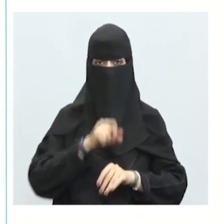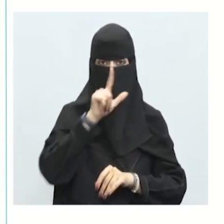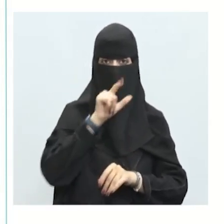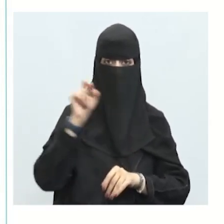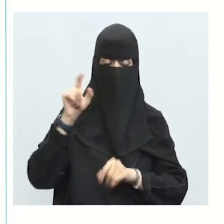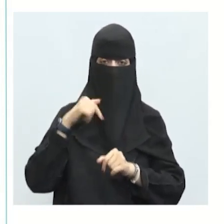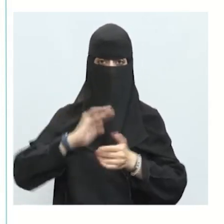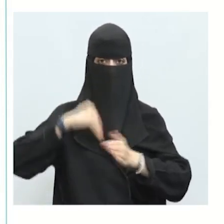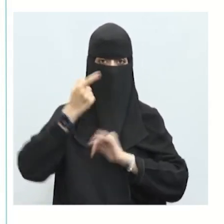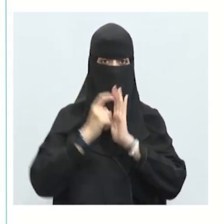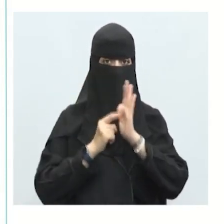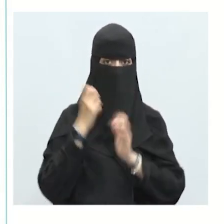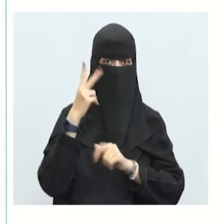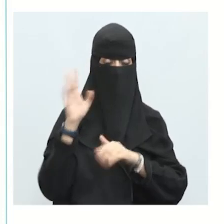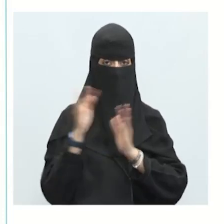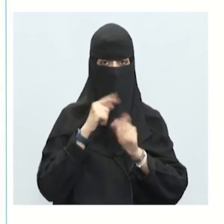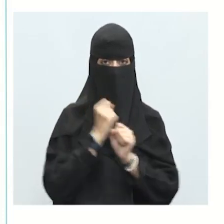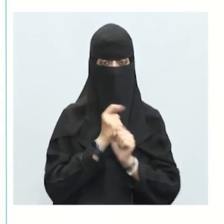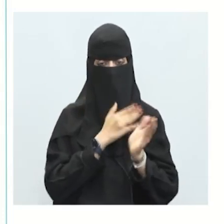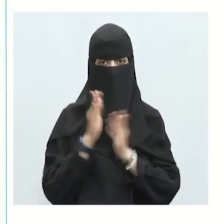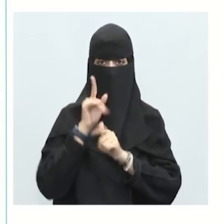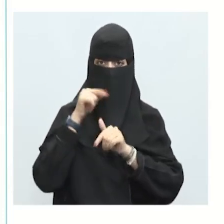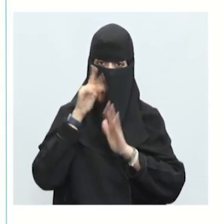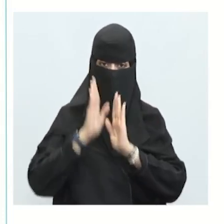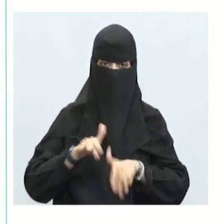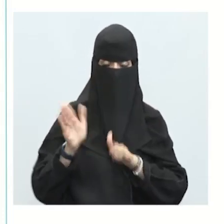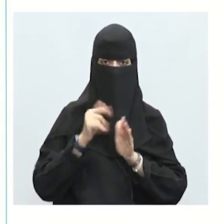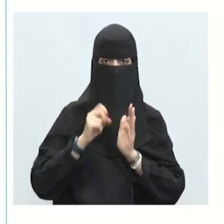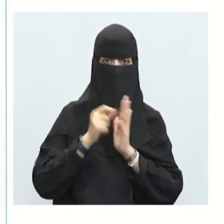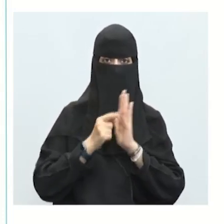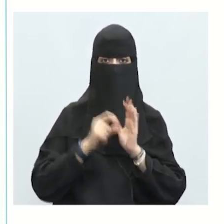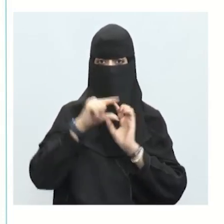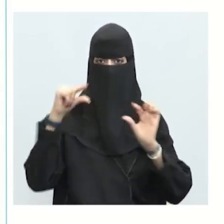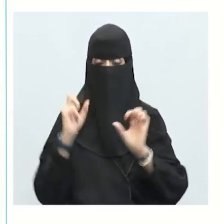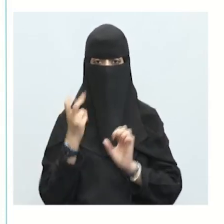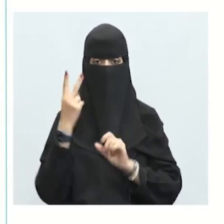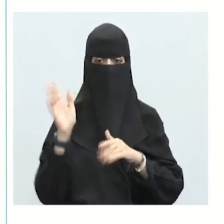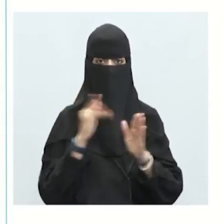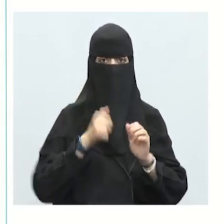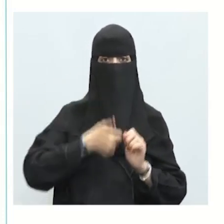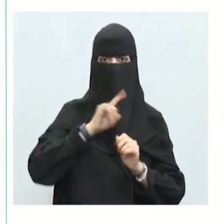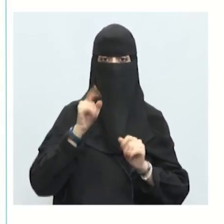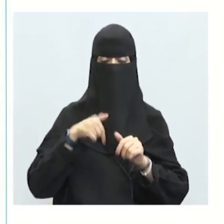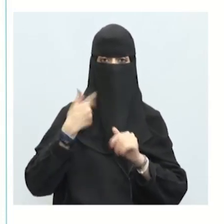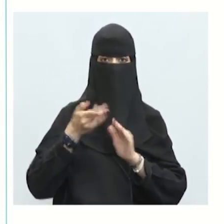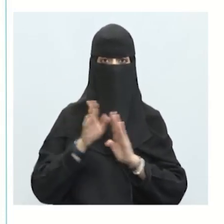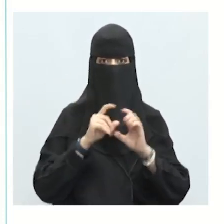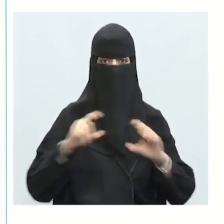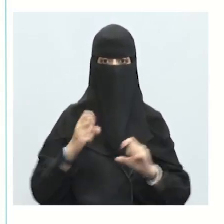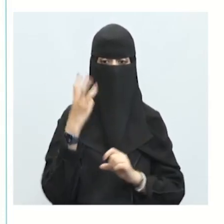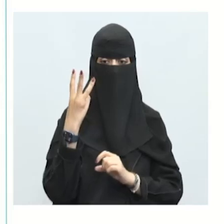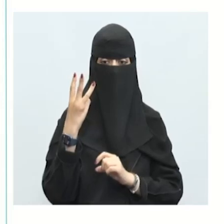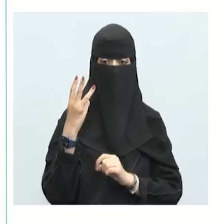شرط اخر يتم تنفيذ اذا تحقق يتم تنفيذ عباره اثنين والا تنفيذ العباره